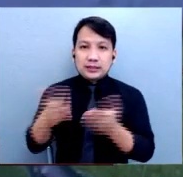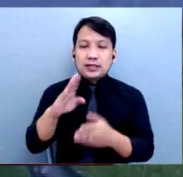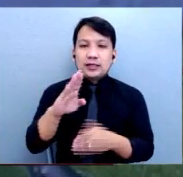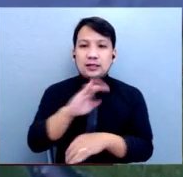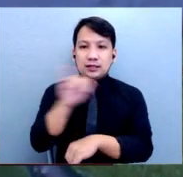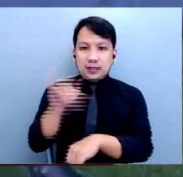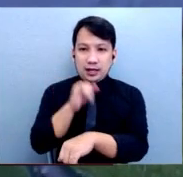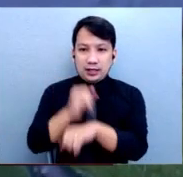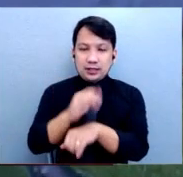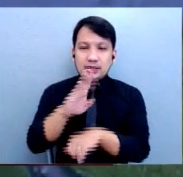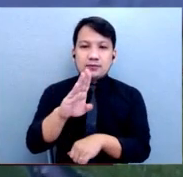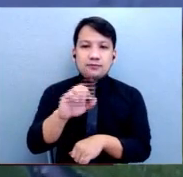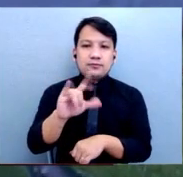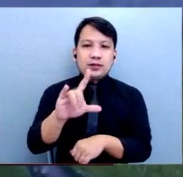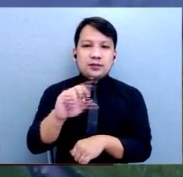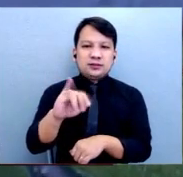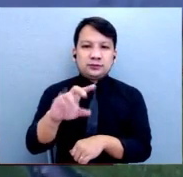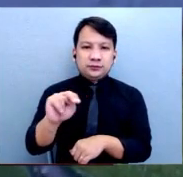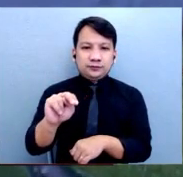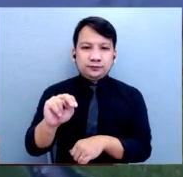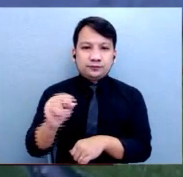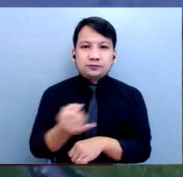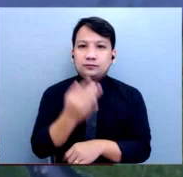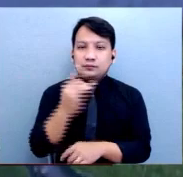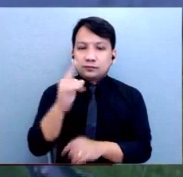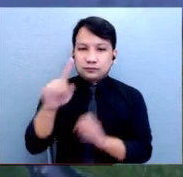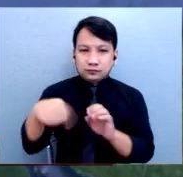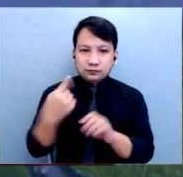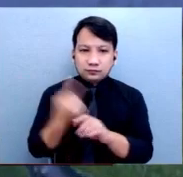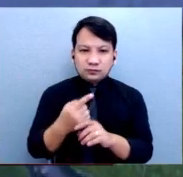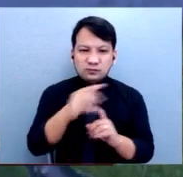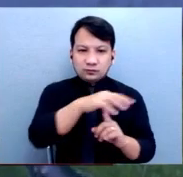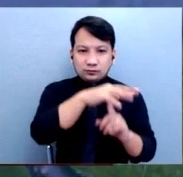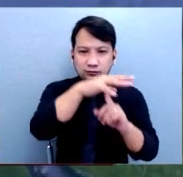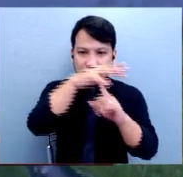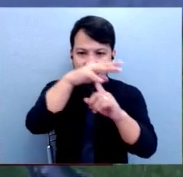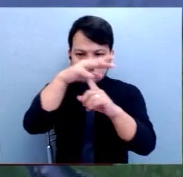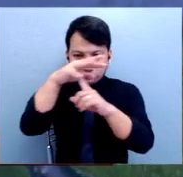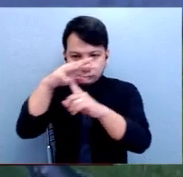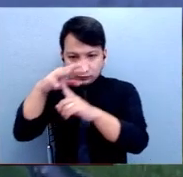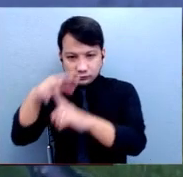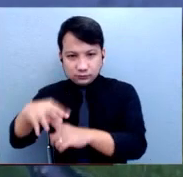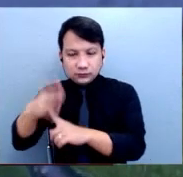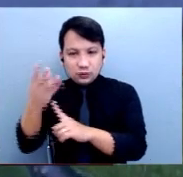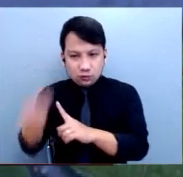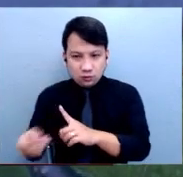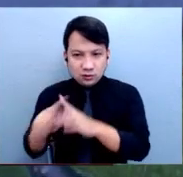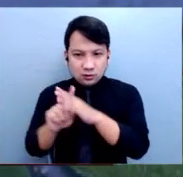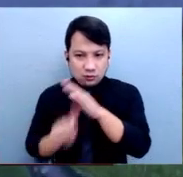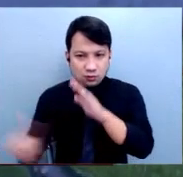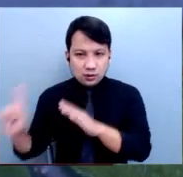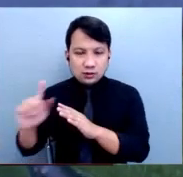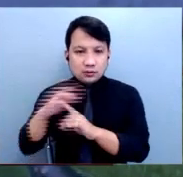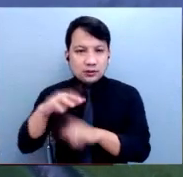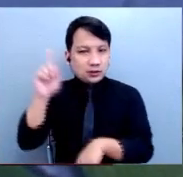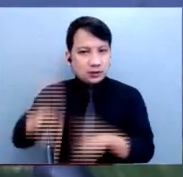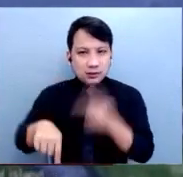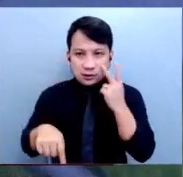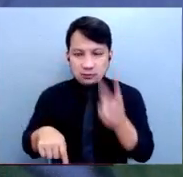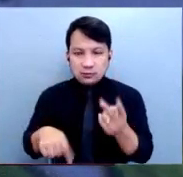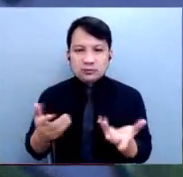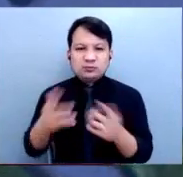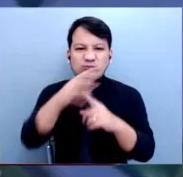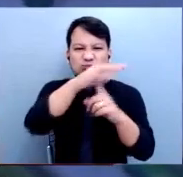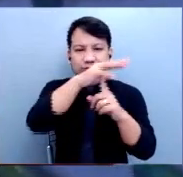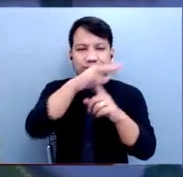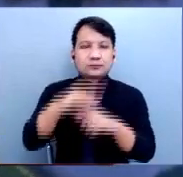Island. Pero ilang oras matapos makaalis, biglang naglaho ang chopper. Hindi na ito malocate.